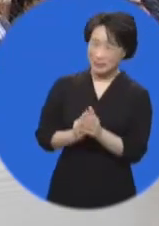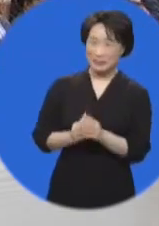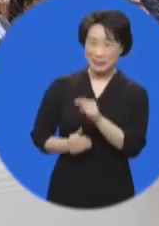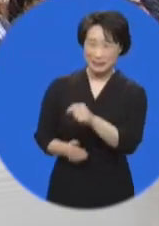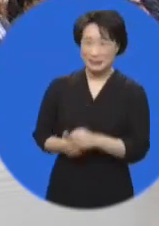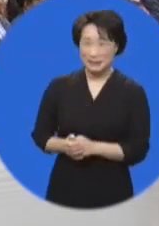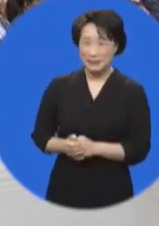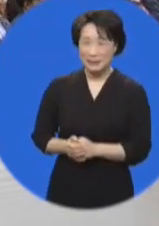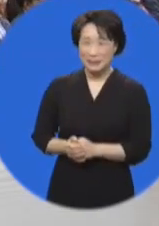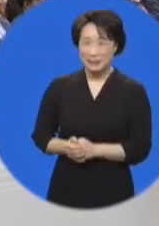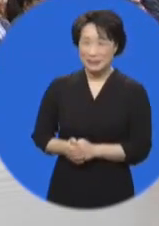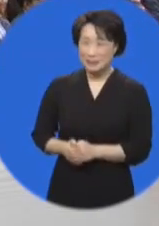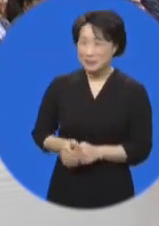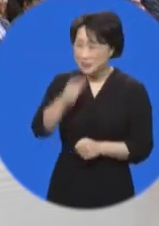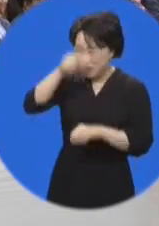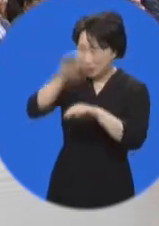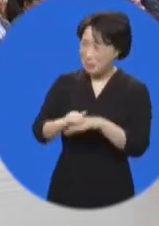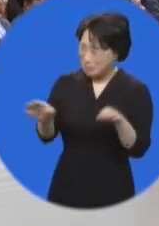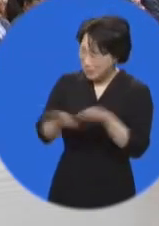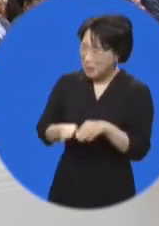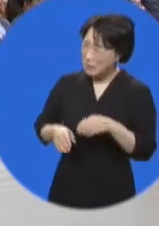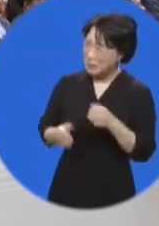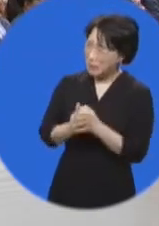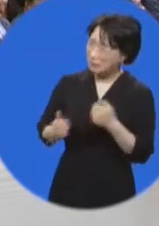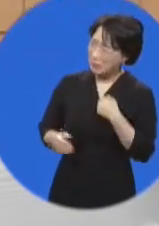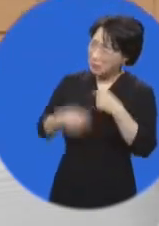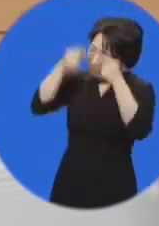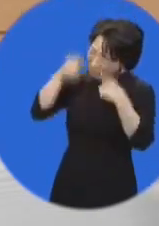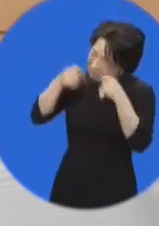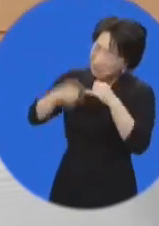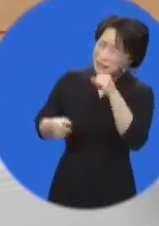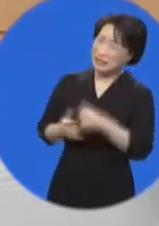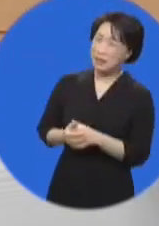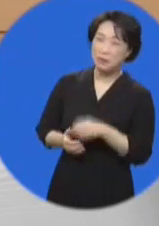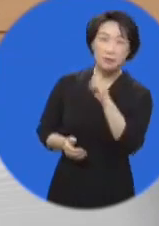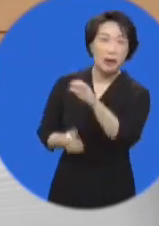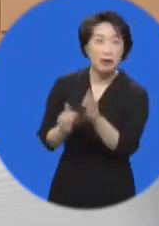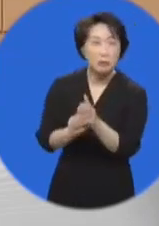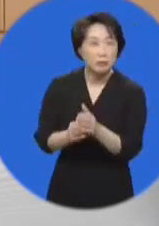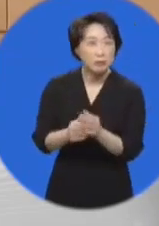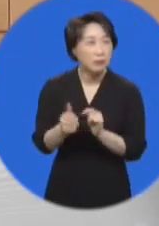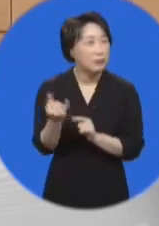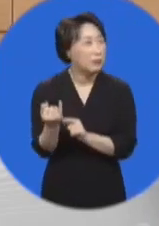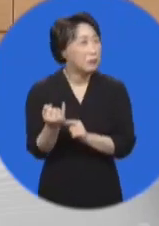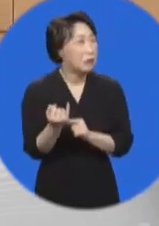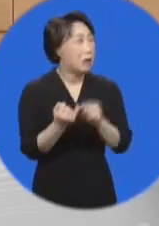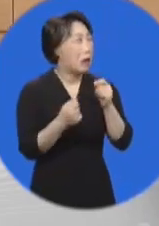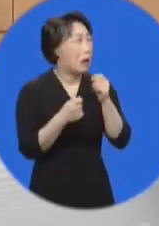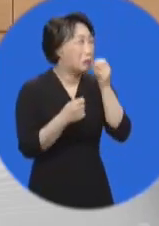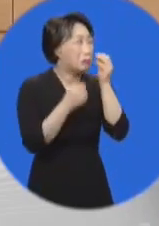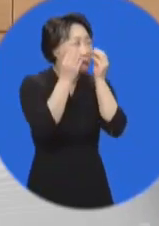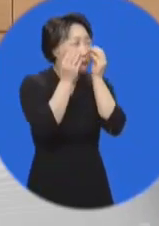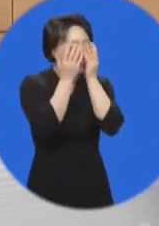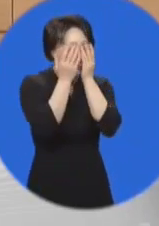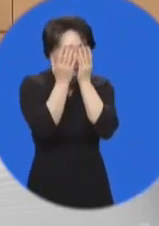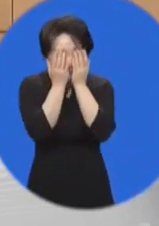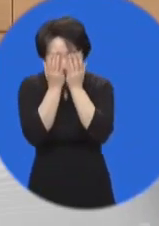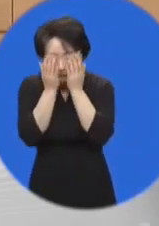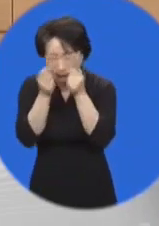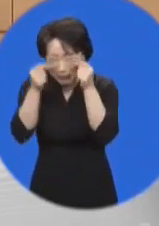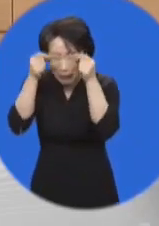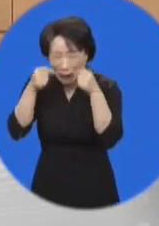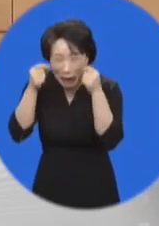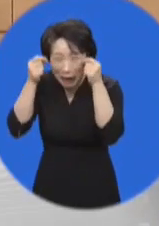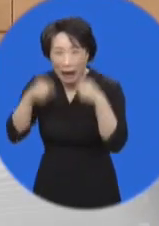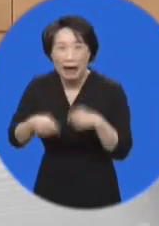네가 3일 예배 안 나와서 울어 울어 저도 마당에 엎드려서 같이 울더라고